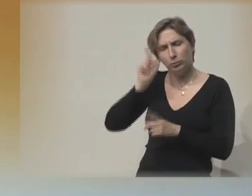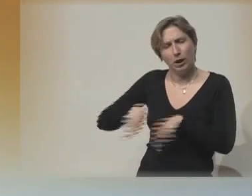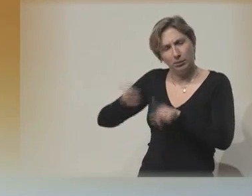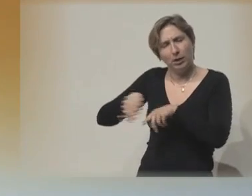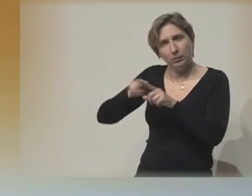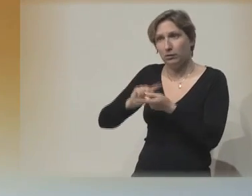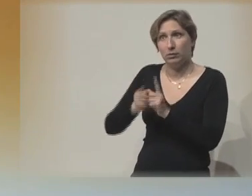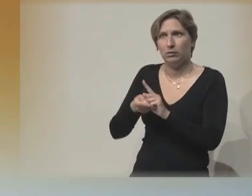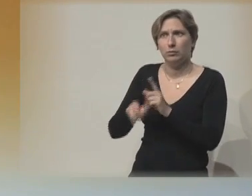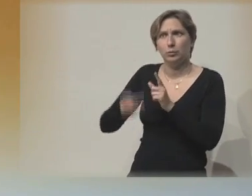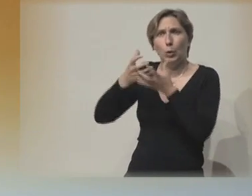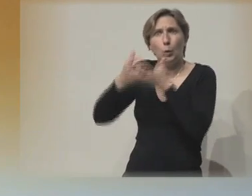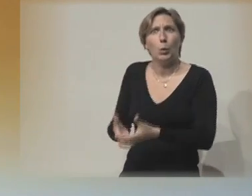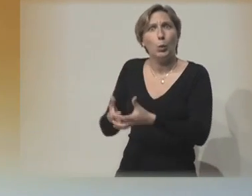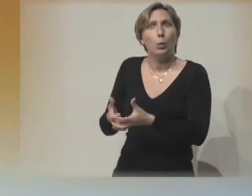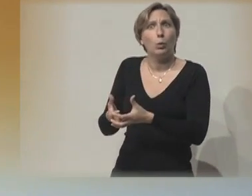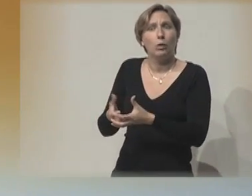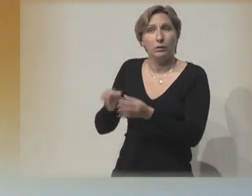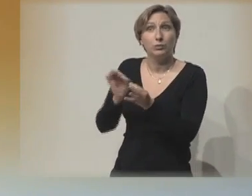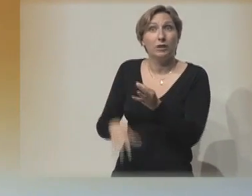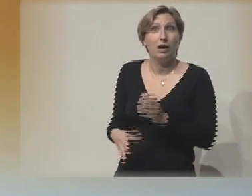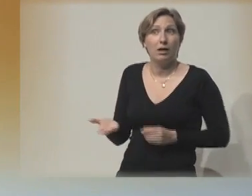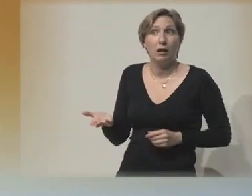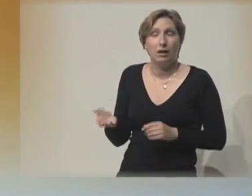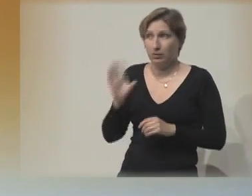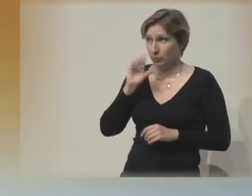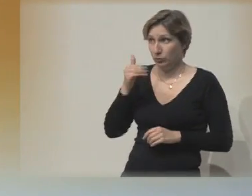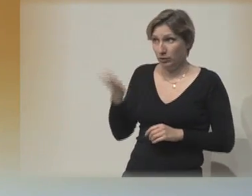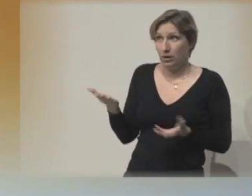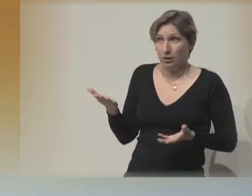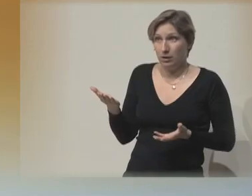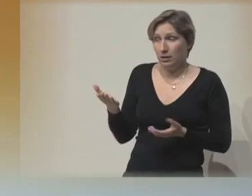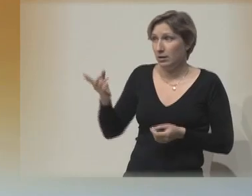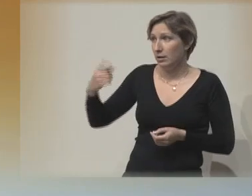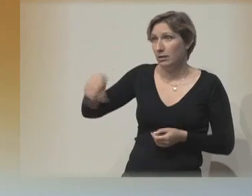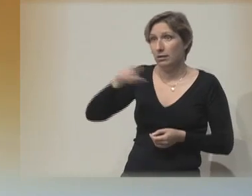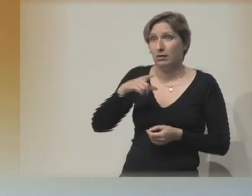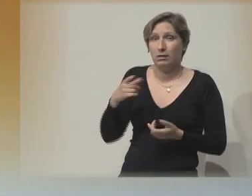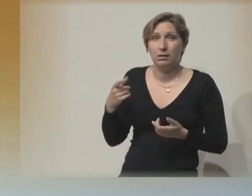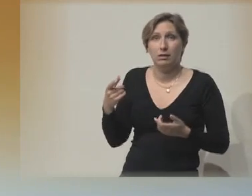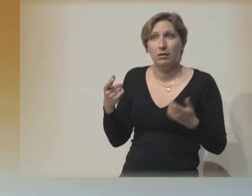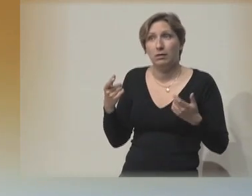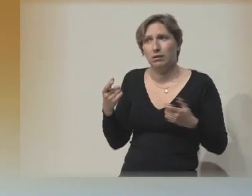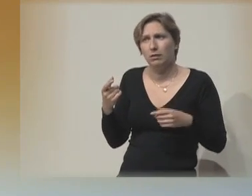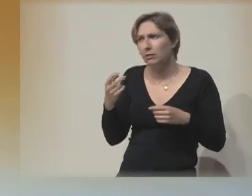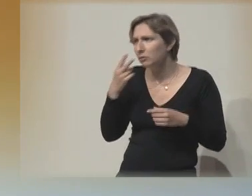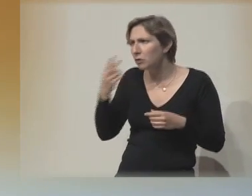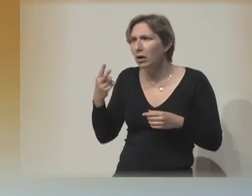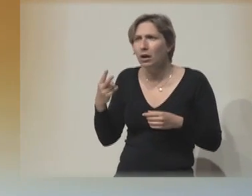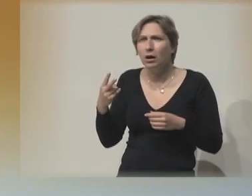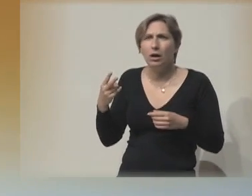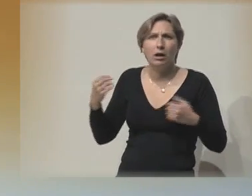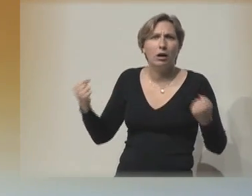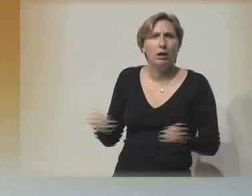dans le résultat final. Voilà pourquoi vous n'avez pas trouvé de spot